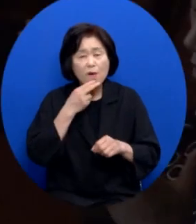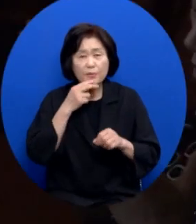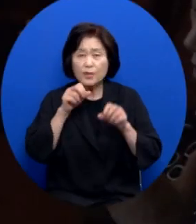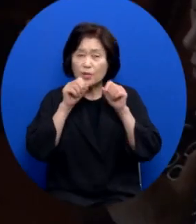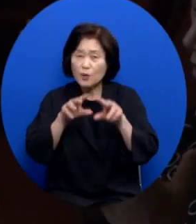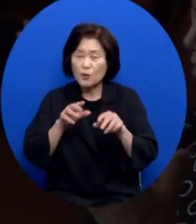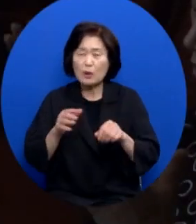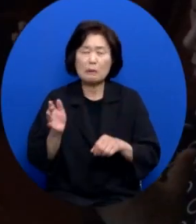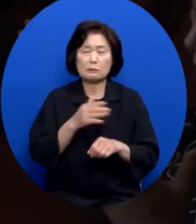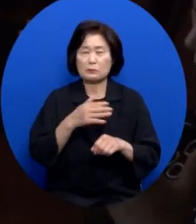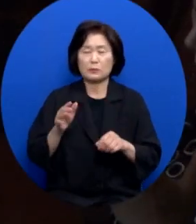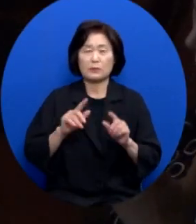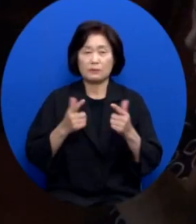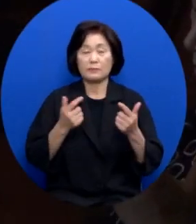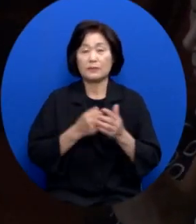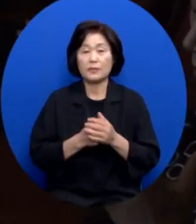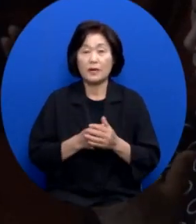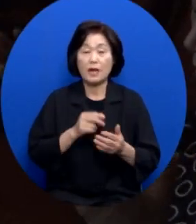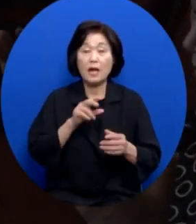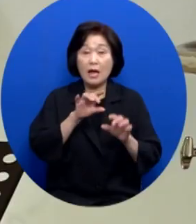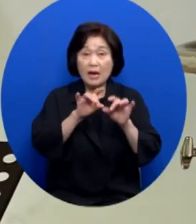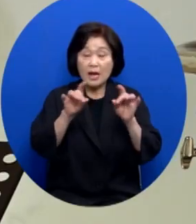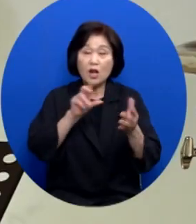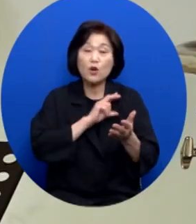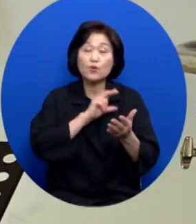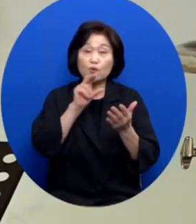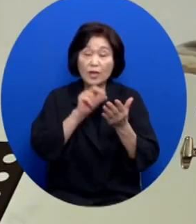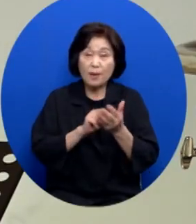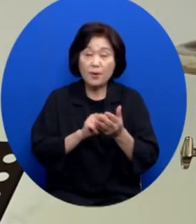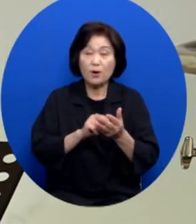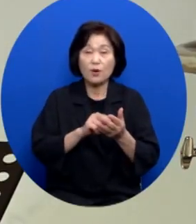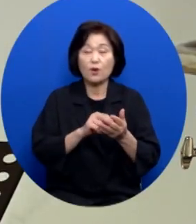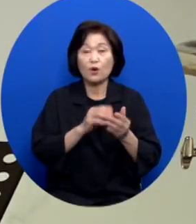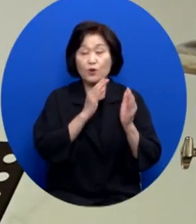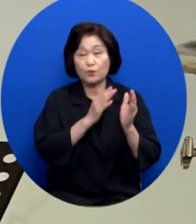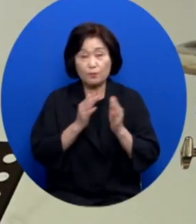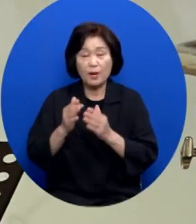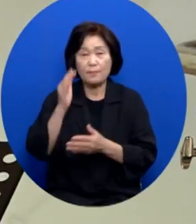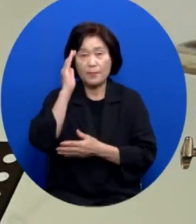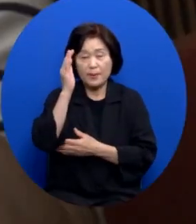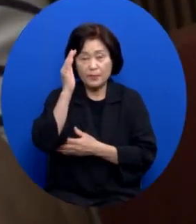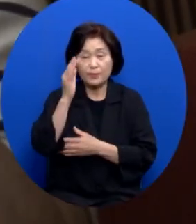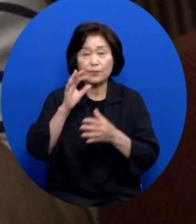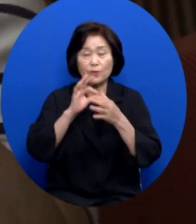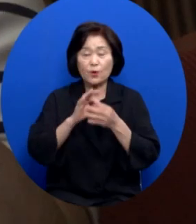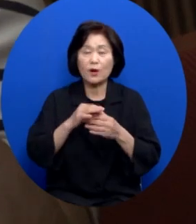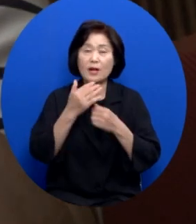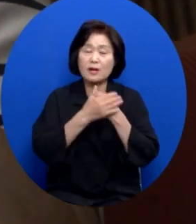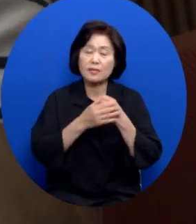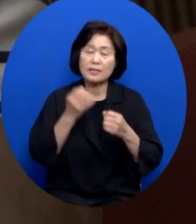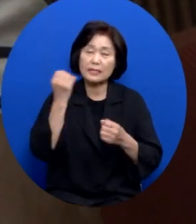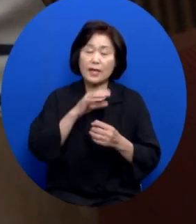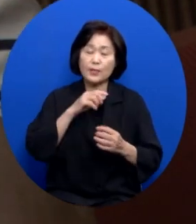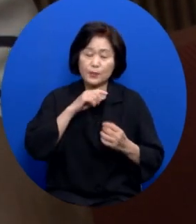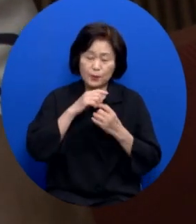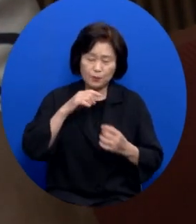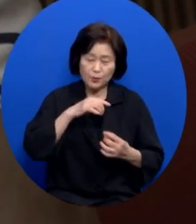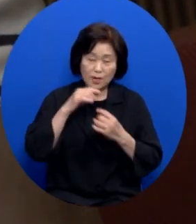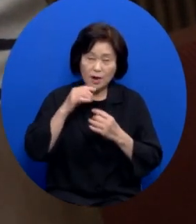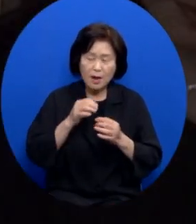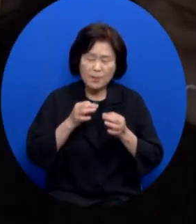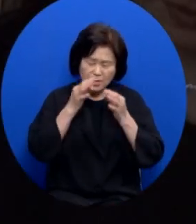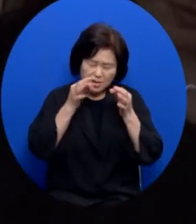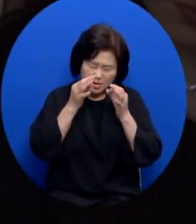거겠죠. 또한 각 주제별 기도회를 진행하며 말씀을 통한 은혜를 다시금 묵상하고 부르짖어 기도하며